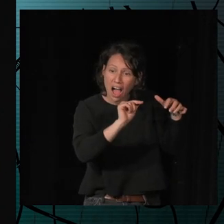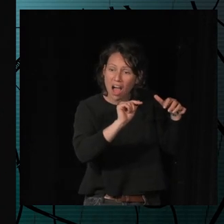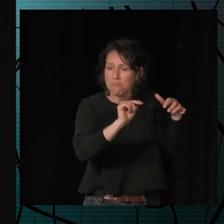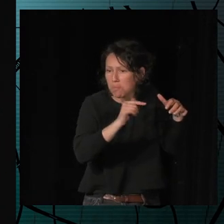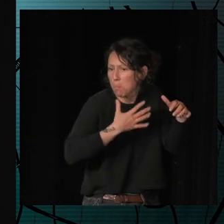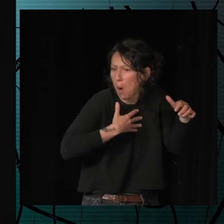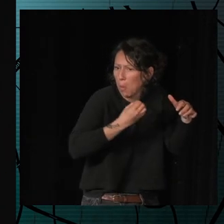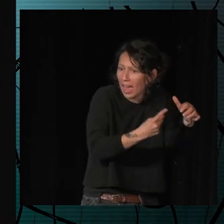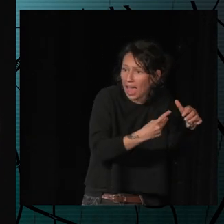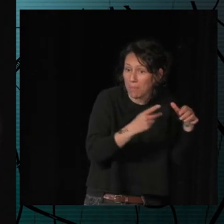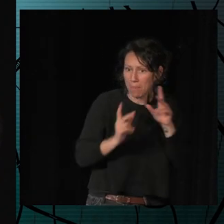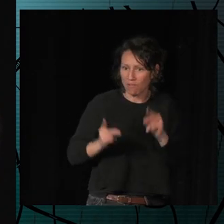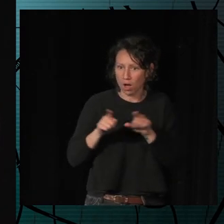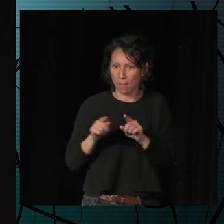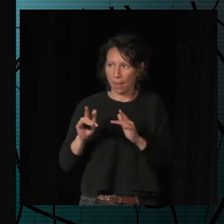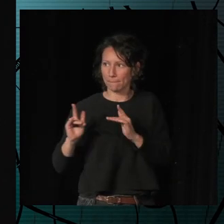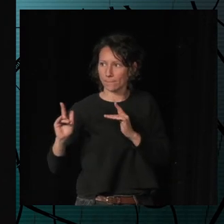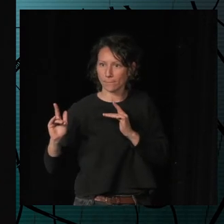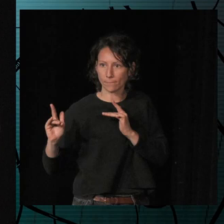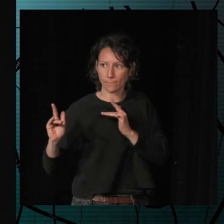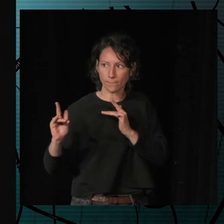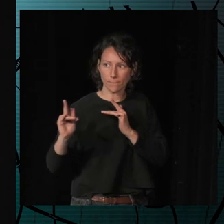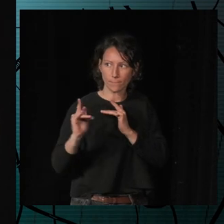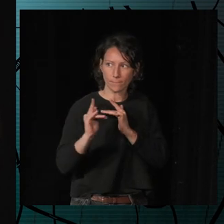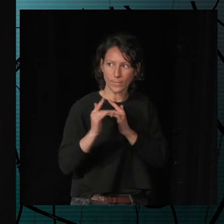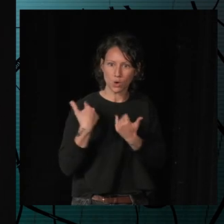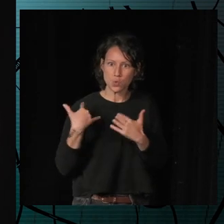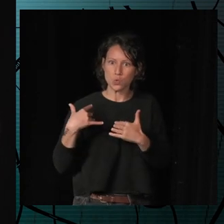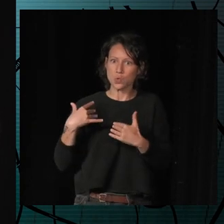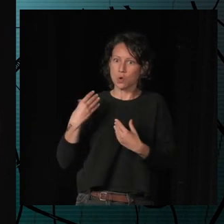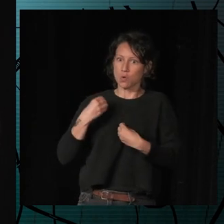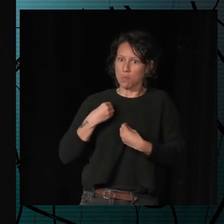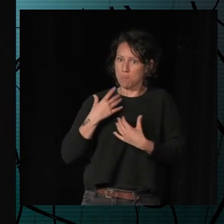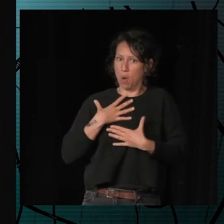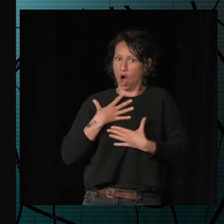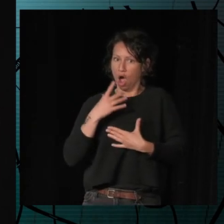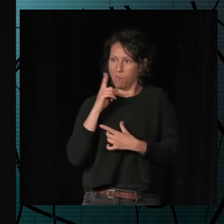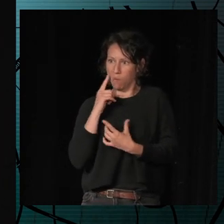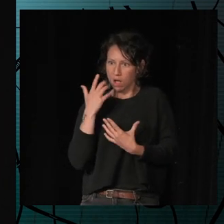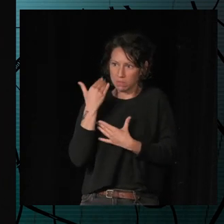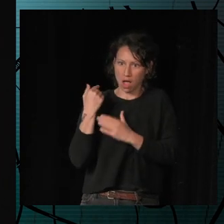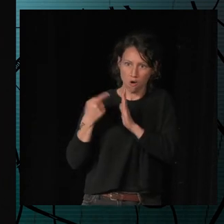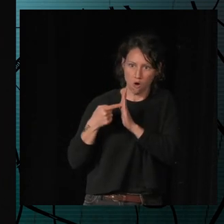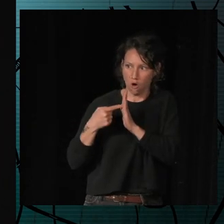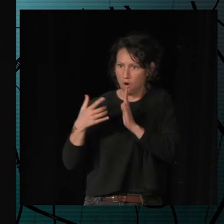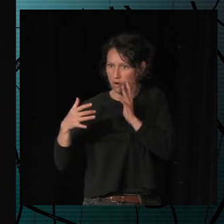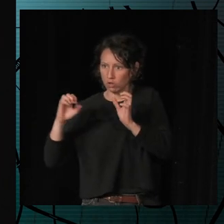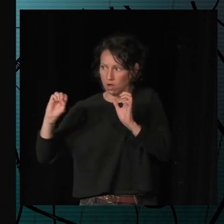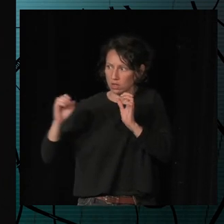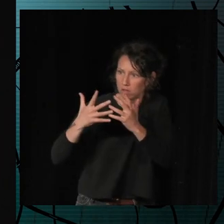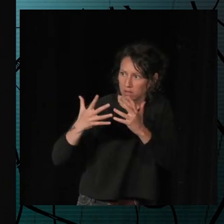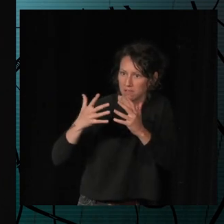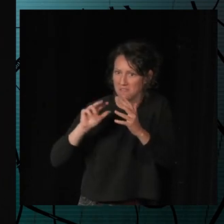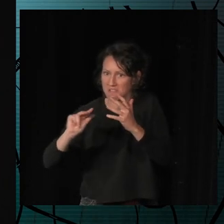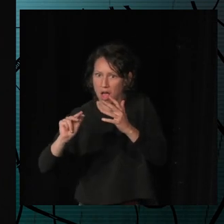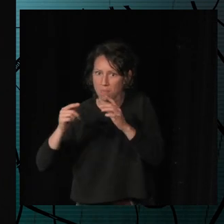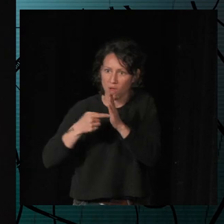l'absence même du monstre est terrifiante le le silence est terrifiant parce qu'on sait qu'il va arriver et moi en tant que joueur je sais qu'il va il va jaillir un moment ou un autre